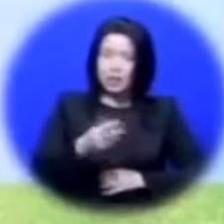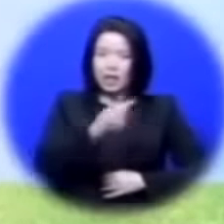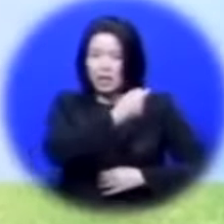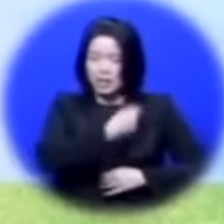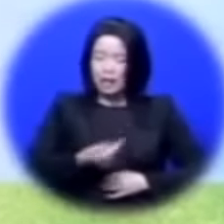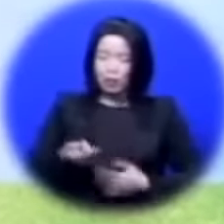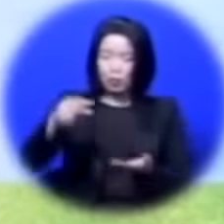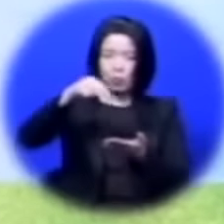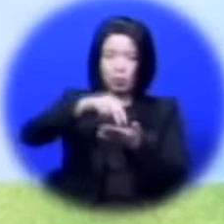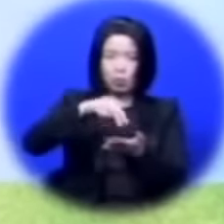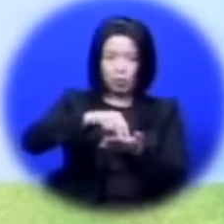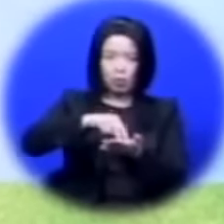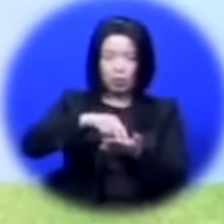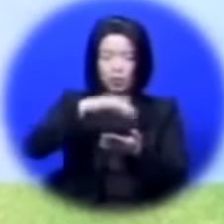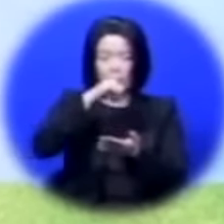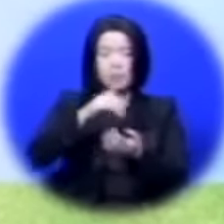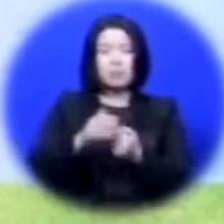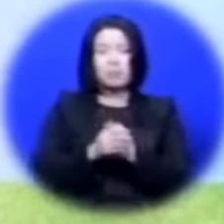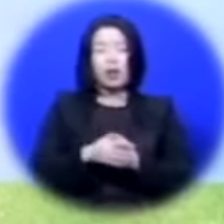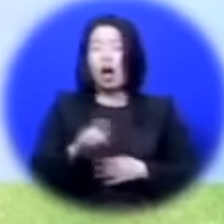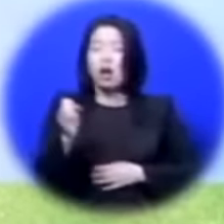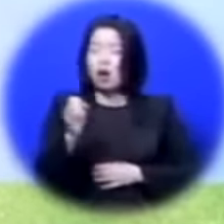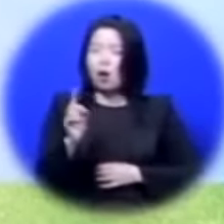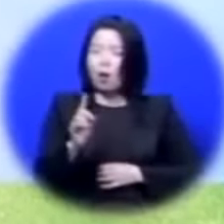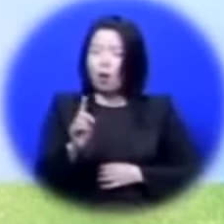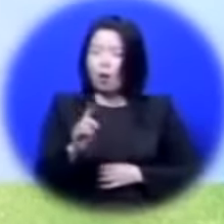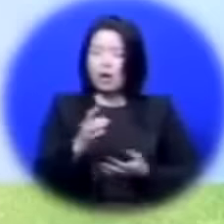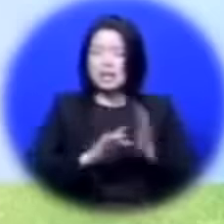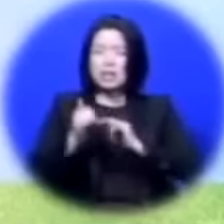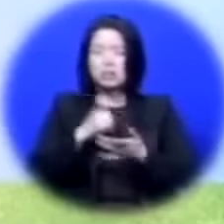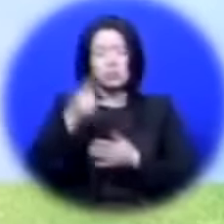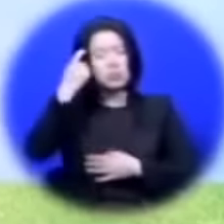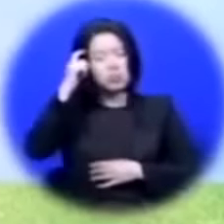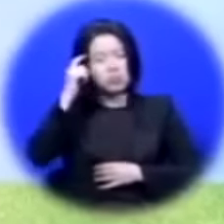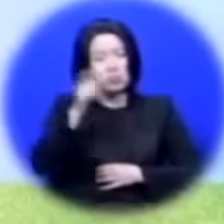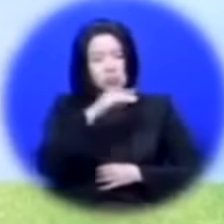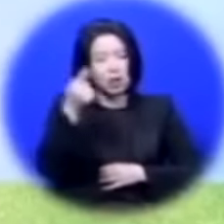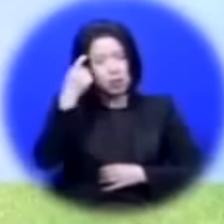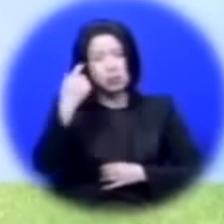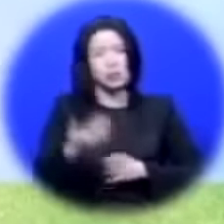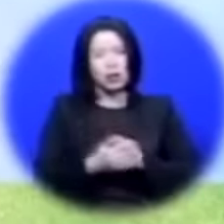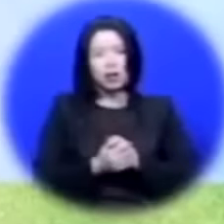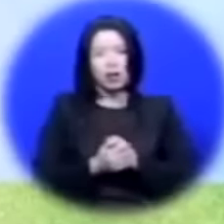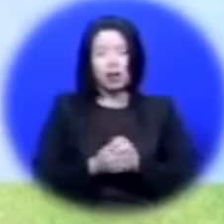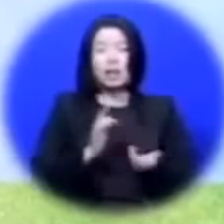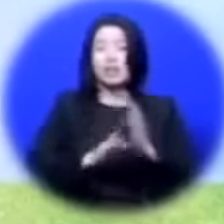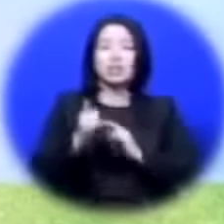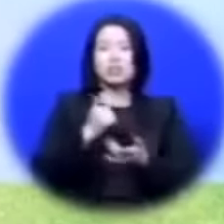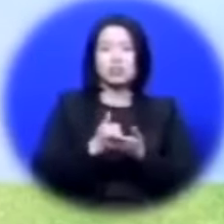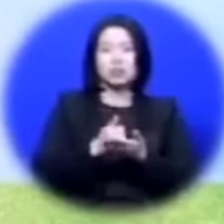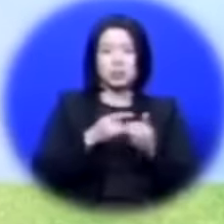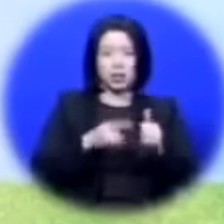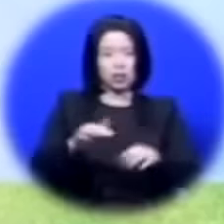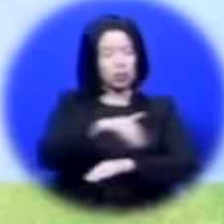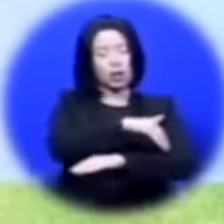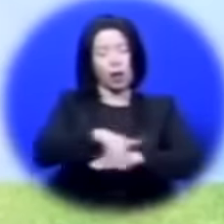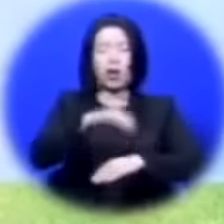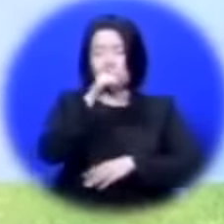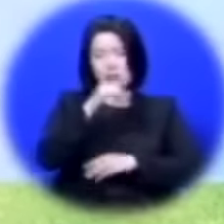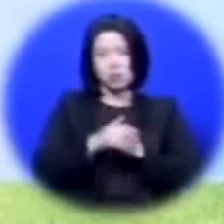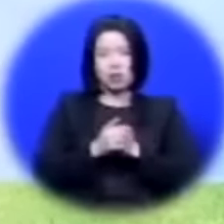세우셨어요 아 도대체 예수님은 정신이 있는 겁니까 없는 겁니까 예수님에게 계획이 있으셨어요